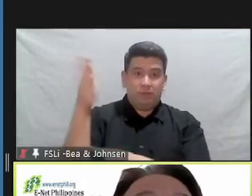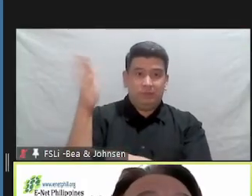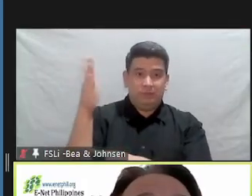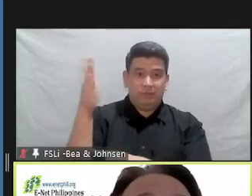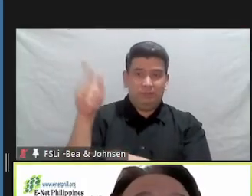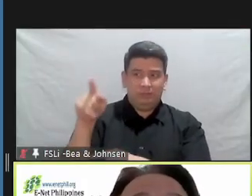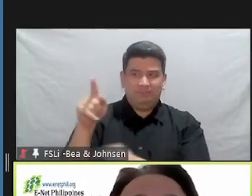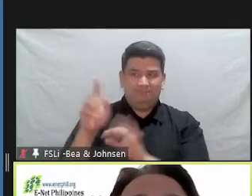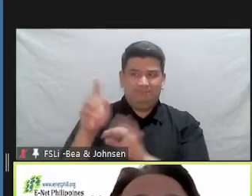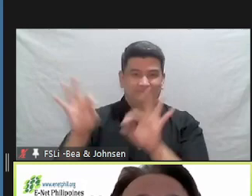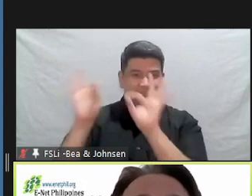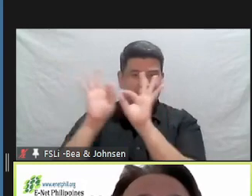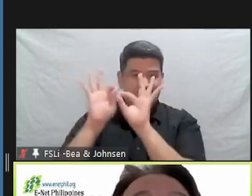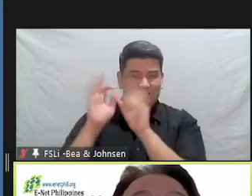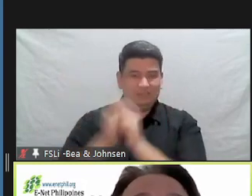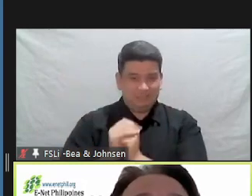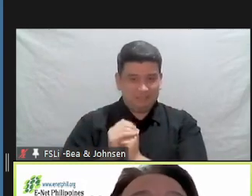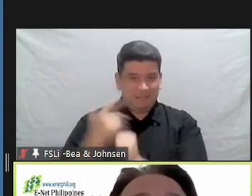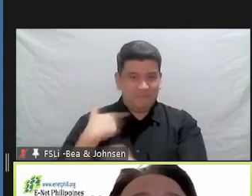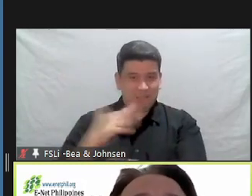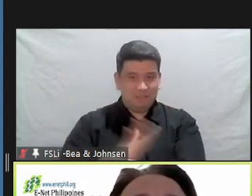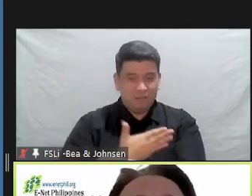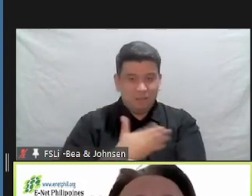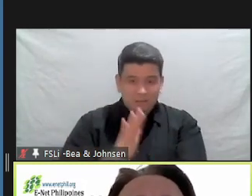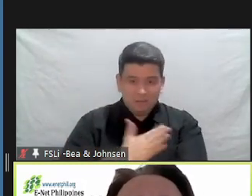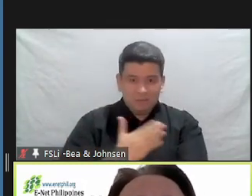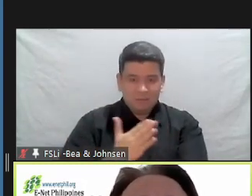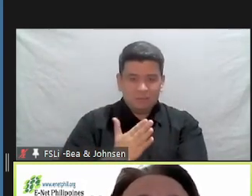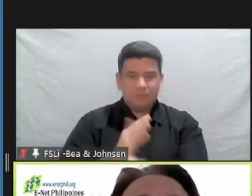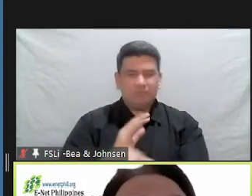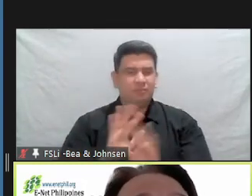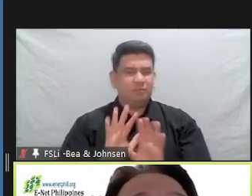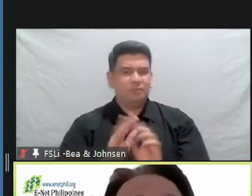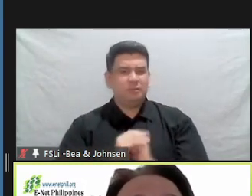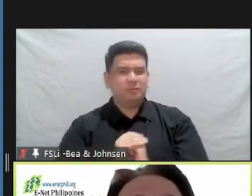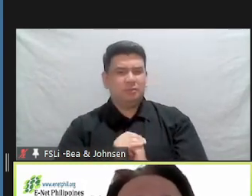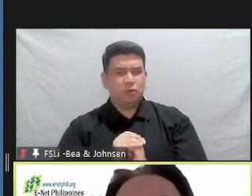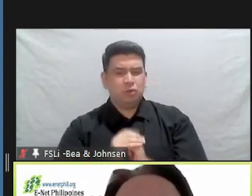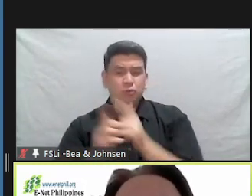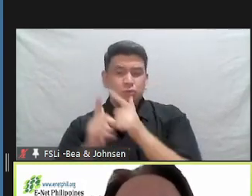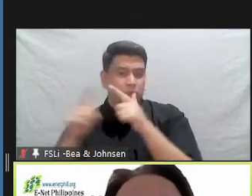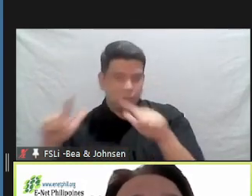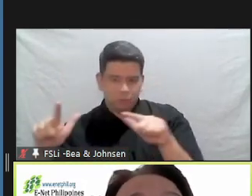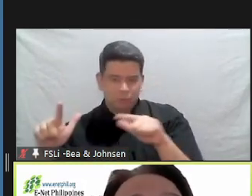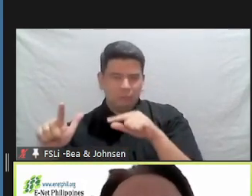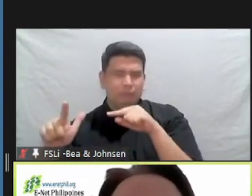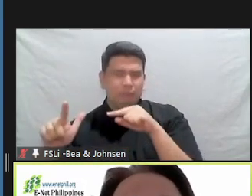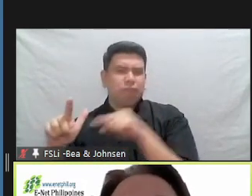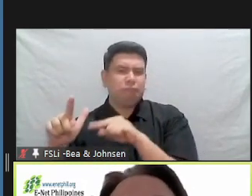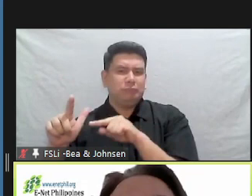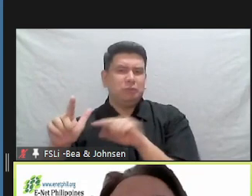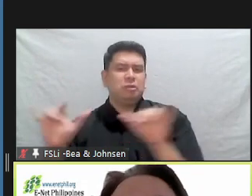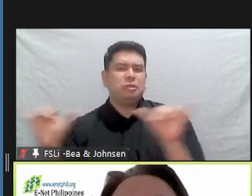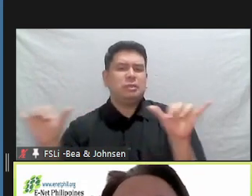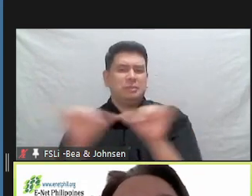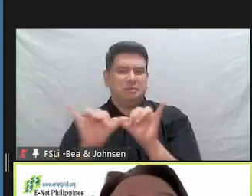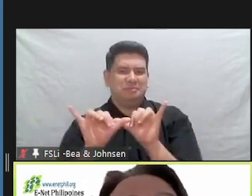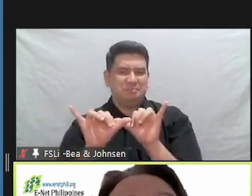Sa pag-awit ng lupang hinirang, dapat, no? Ganun din